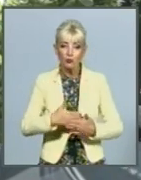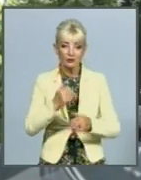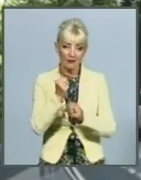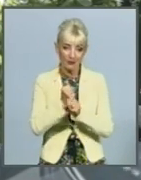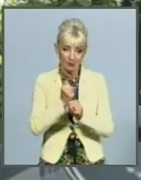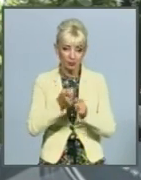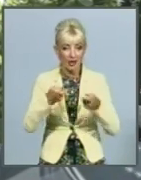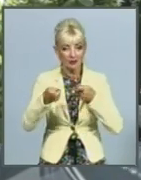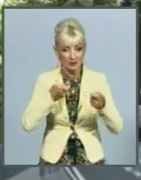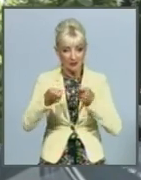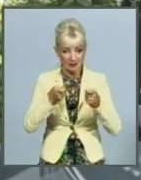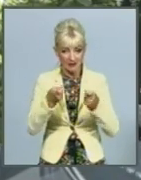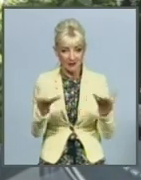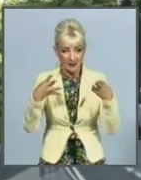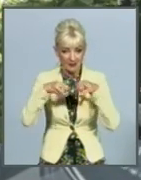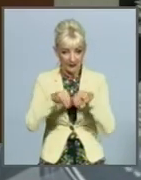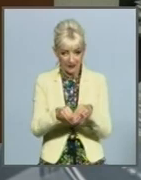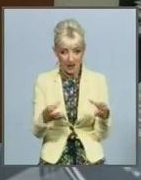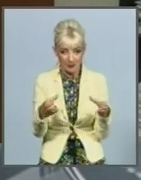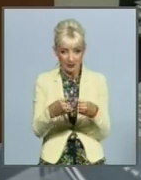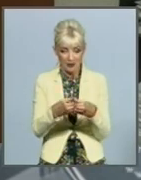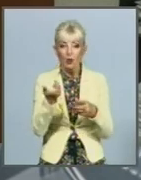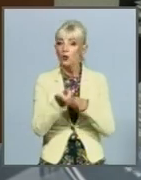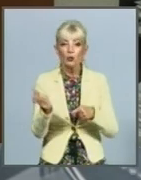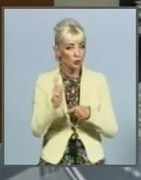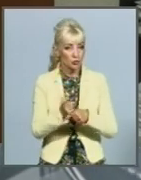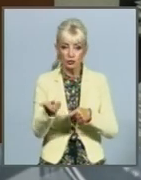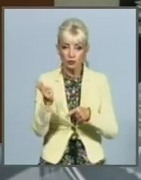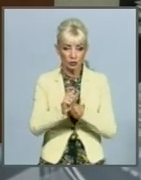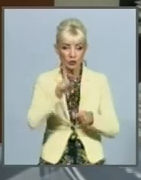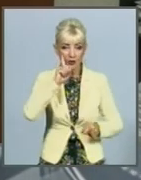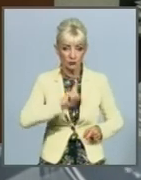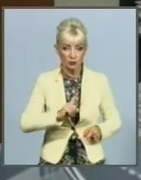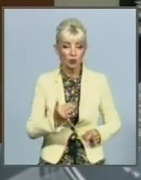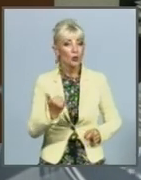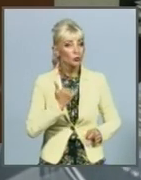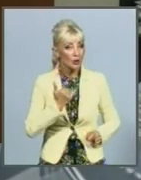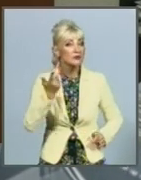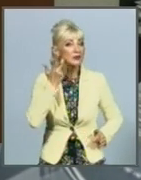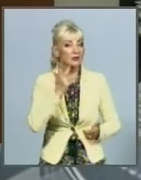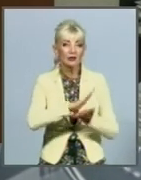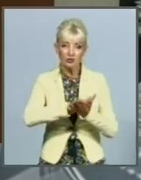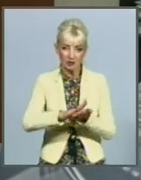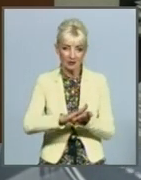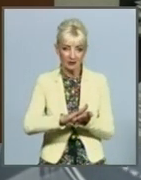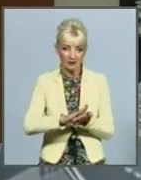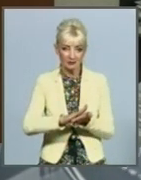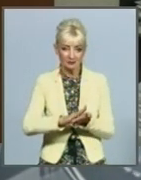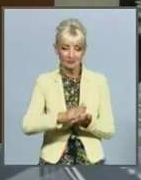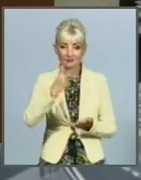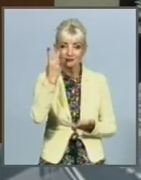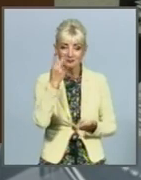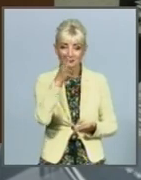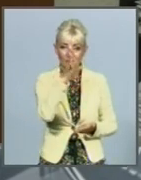роботою адміністрації об'єднання. Дуже комфортно. У нас завжди чисто. Во